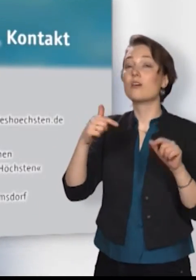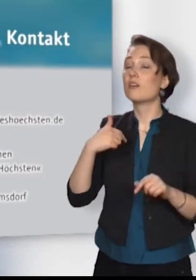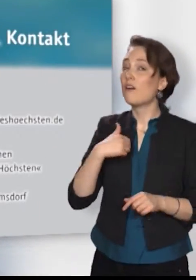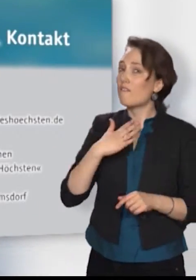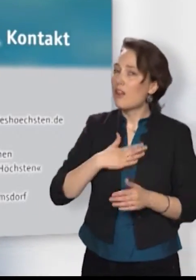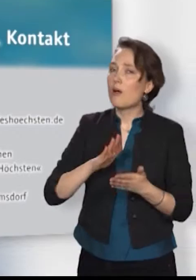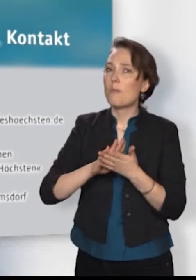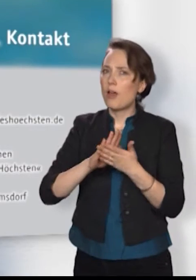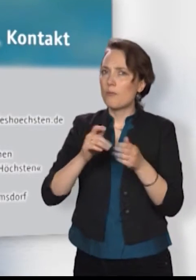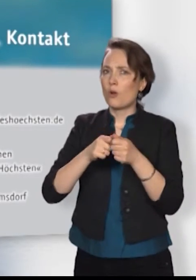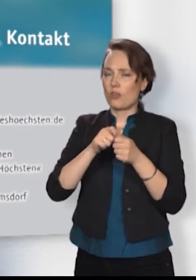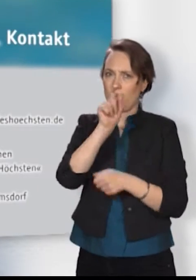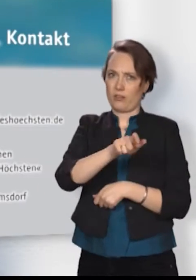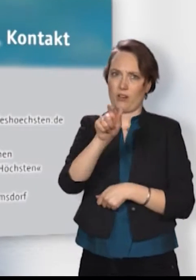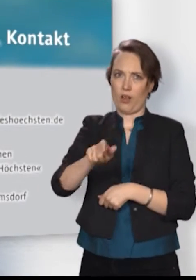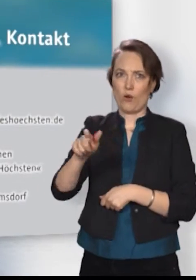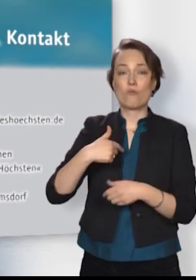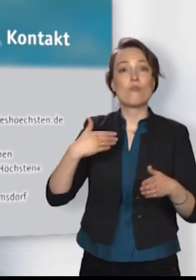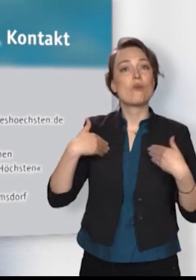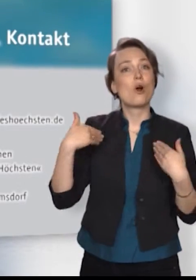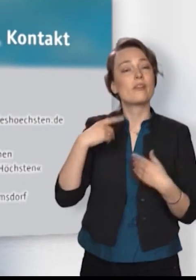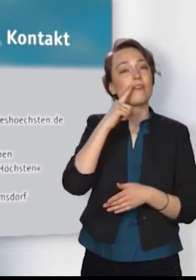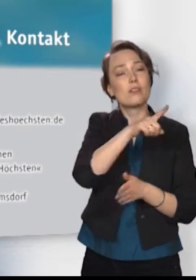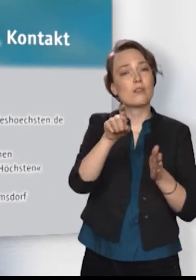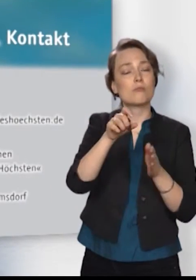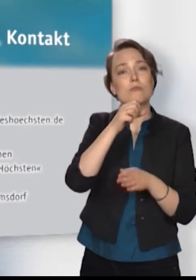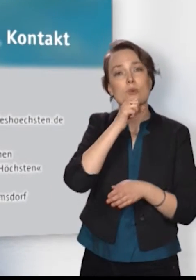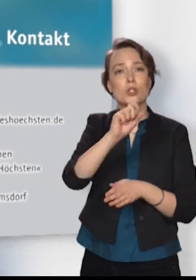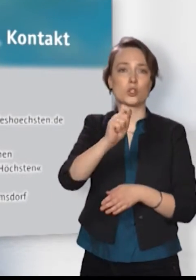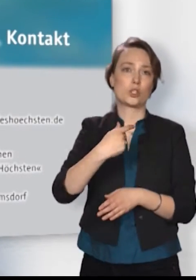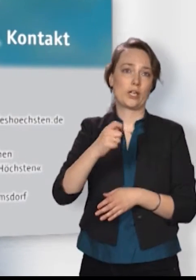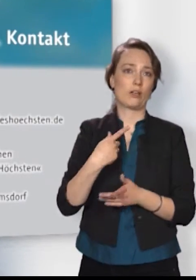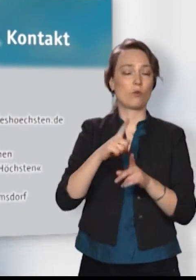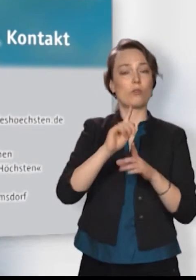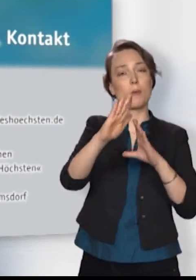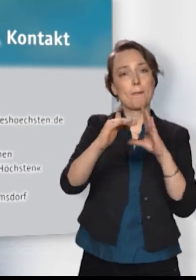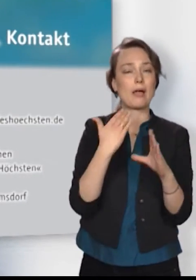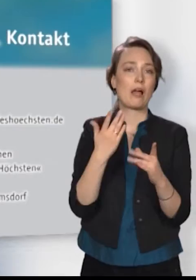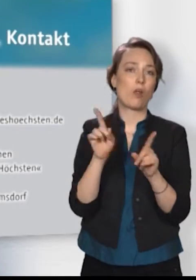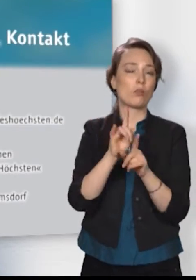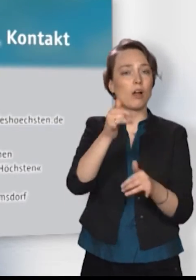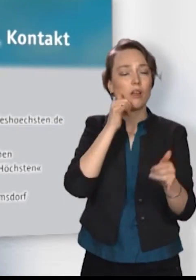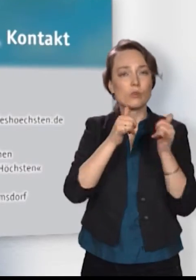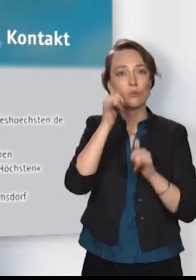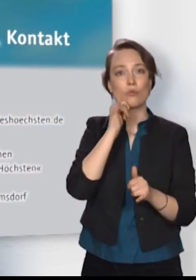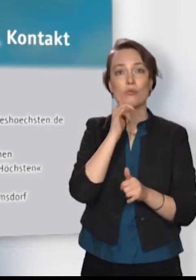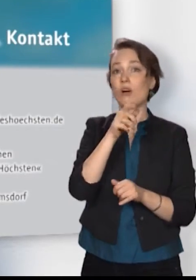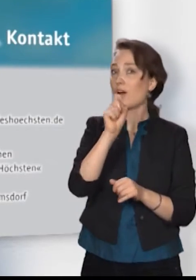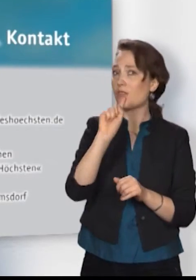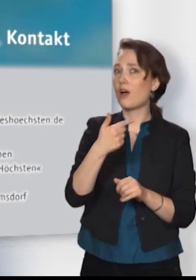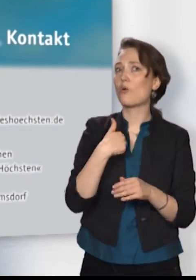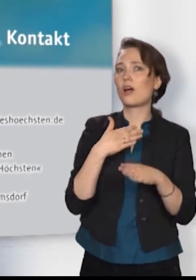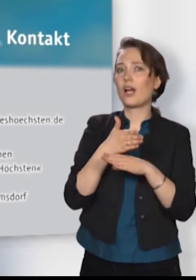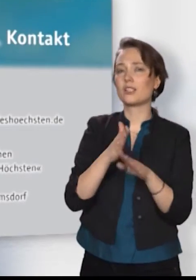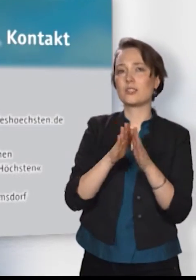Wir freuen uns auf Ihre Post, auf Ihre Mails oder auf Ihre Anrufe. Gerne können Sie auch einen Eintrag in unserem Gästebuch hinterlassen. Schauen Sie